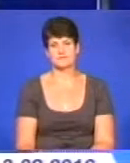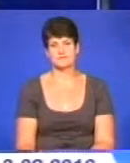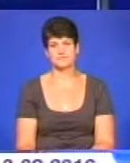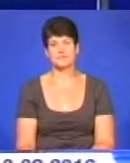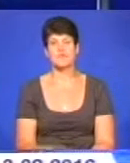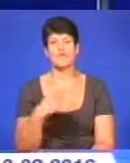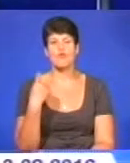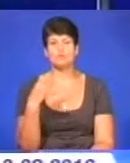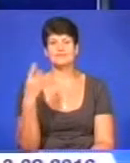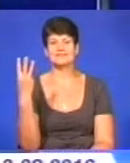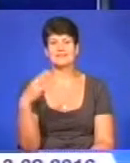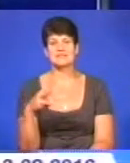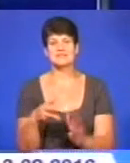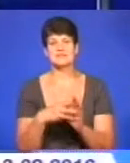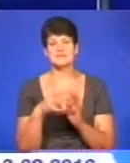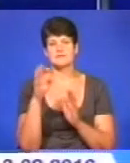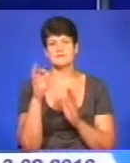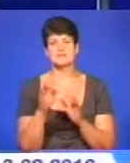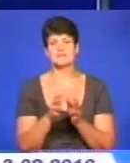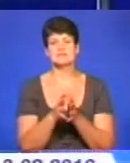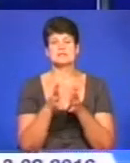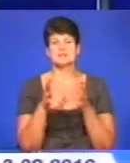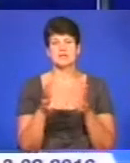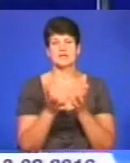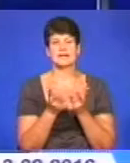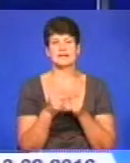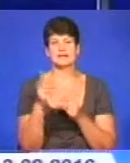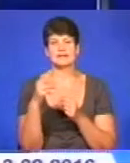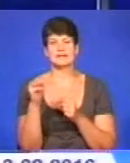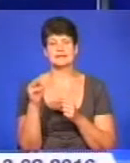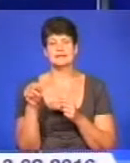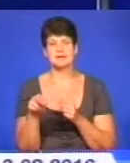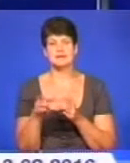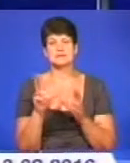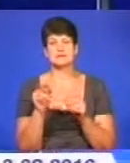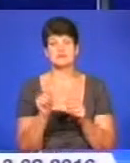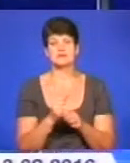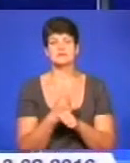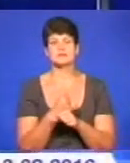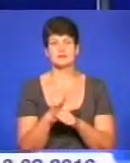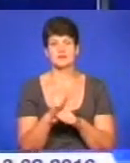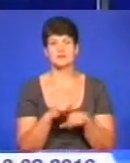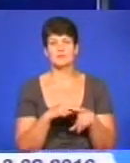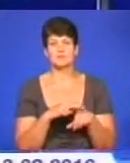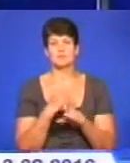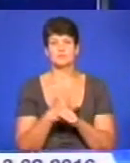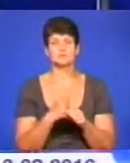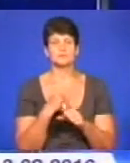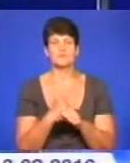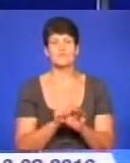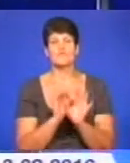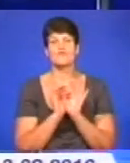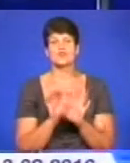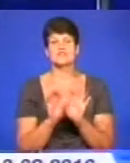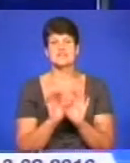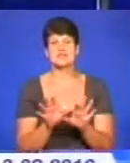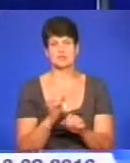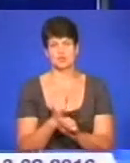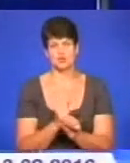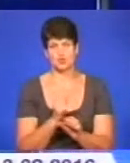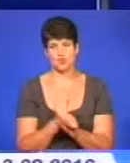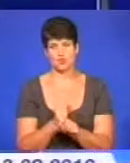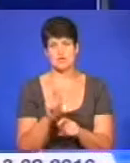В області на 38% зросла кількість ДТП. Цифра змушує поліцію краю активніше працювати в плані роз'яснювальної роботи. І,